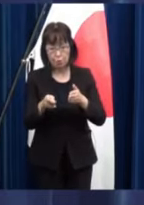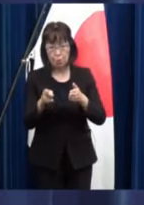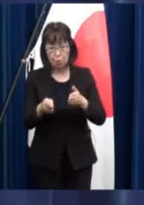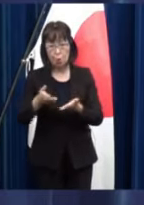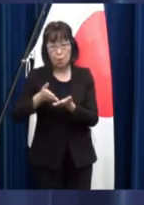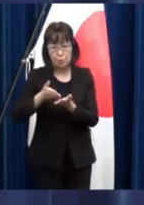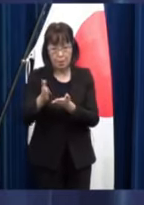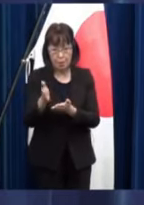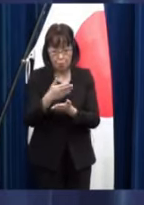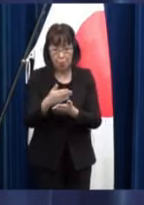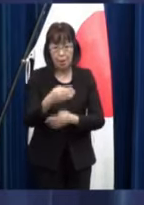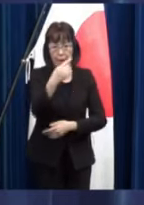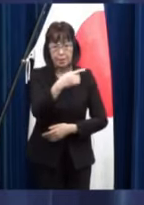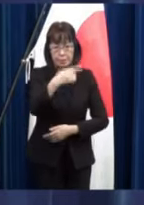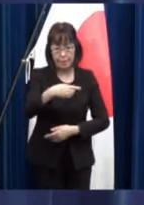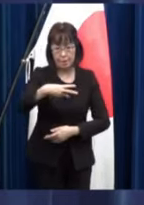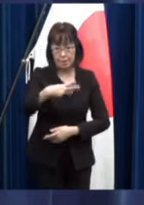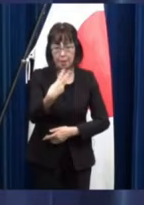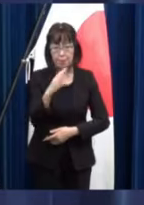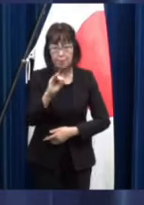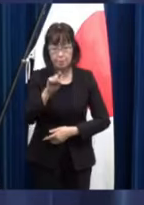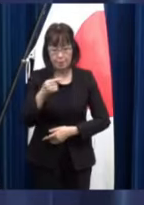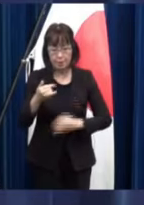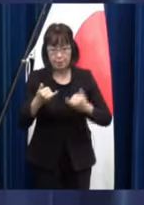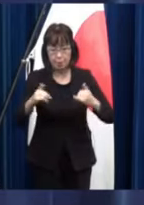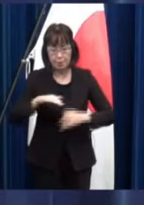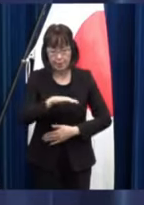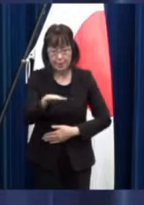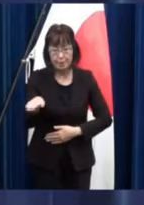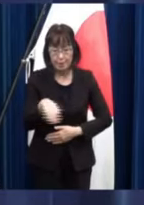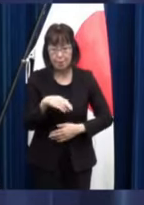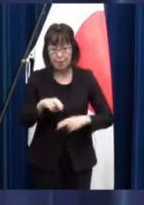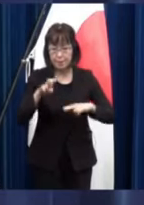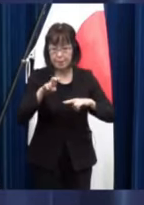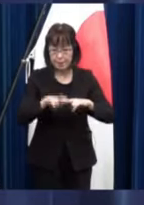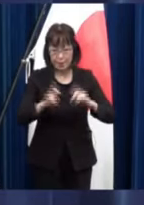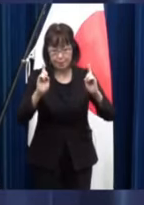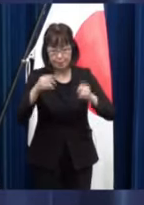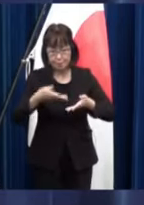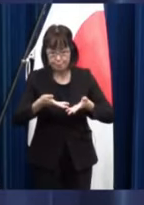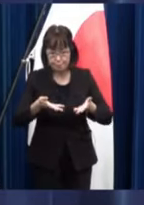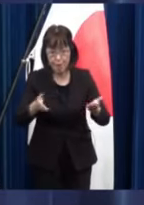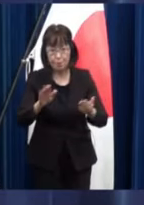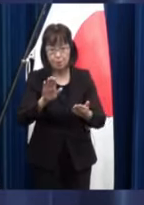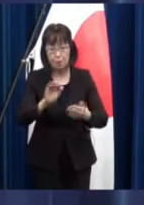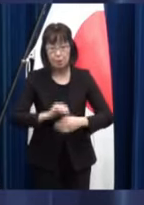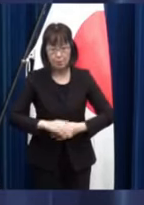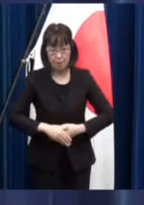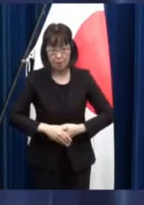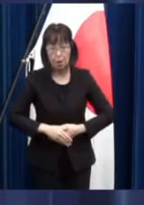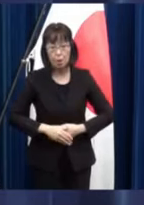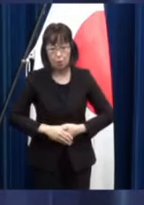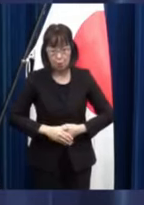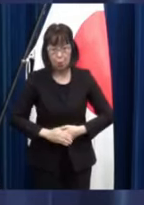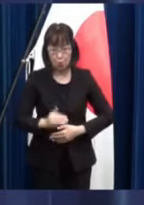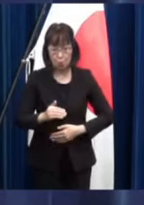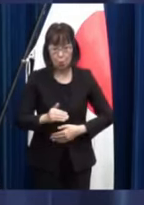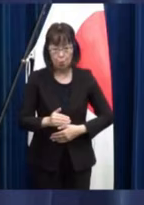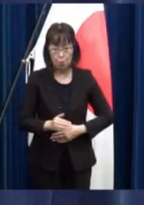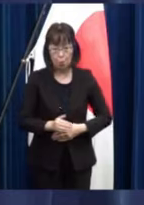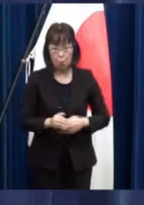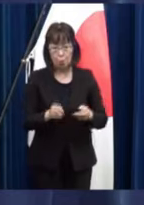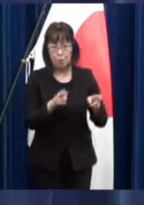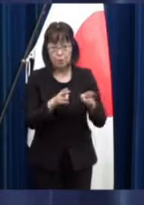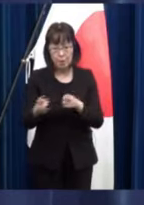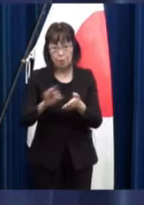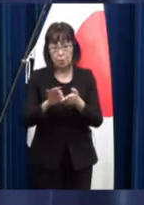べ1300万人の方にご利用いただきましたが、 GoTo の利用者の感染者は10